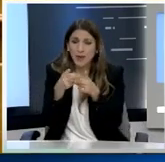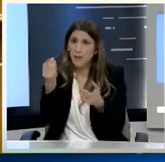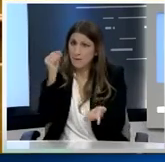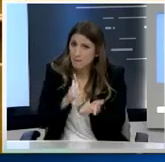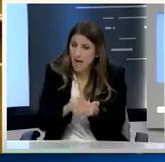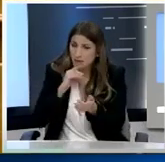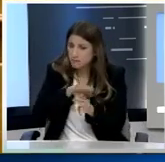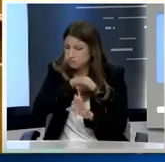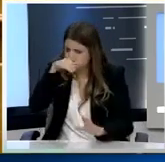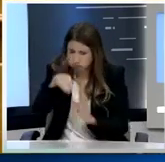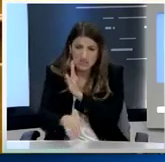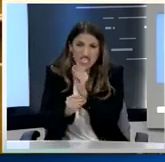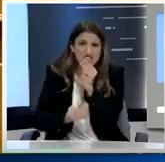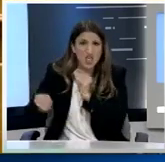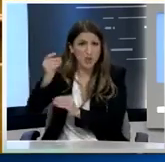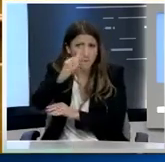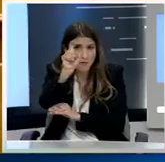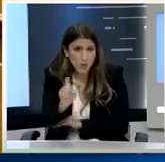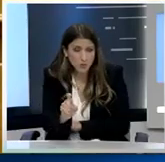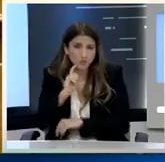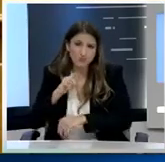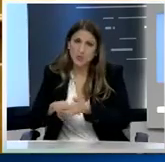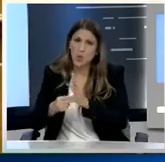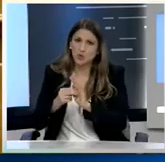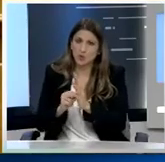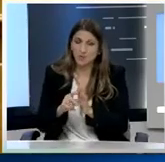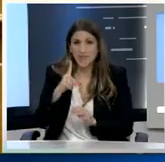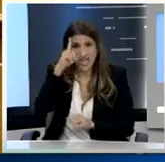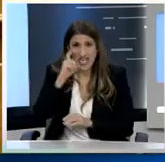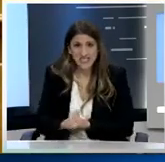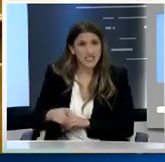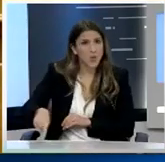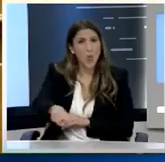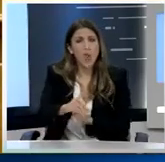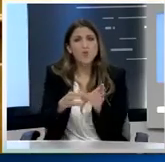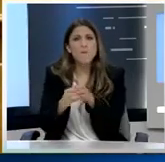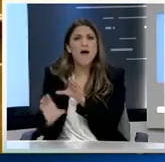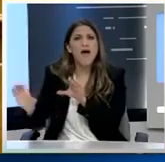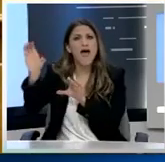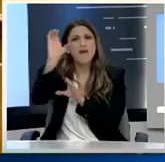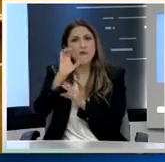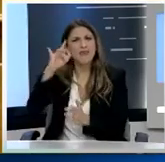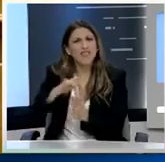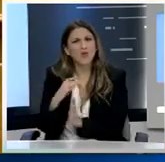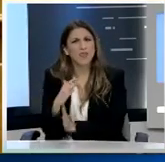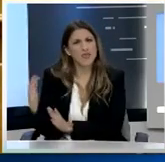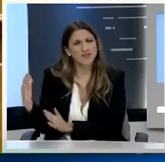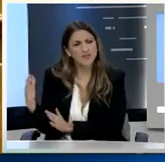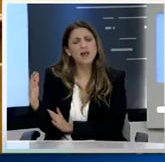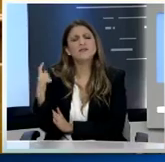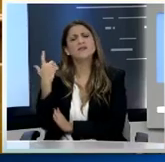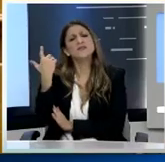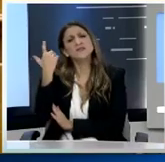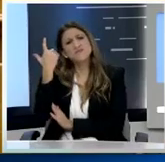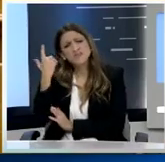εκτροχιασμό δημοσιονομικό και για νέες περιπέτειες. Δεν είναι τυχαίο πως κανένα κεντροδεξιό ευρωπαϊκό κόμμα δεν διακρίνεται από αυτού